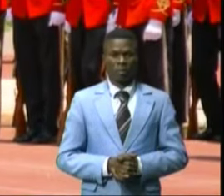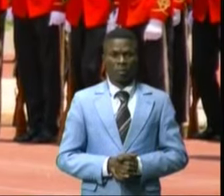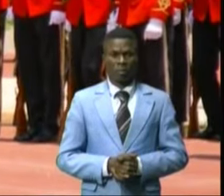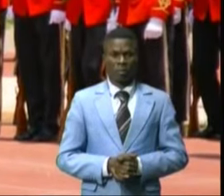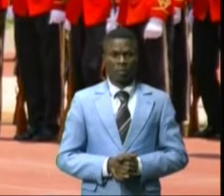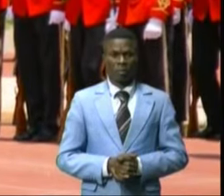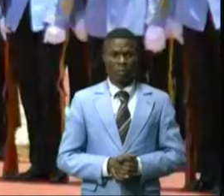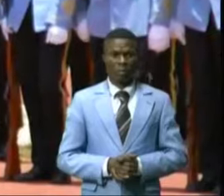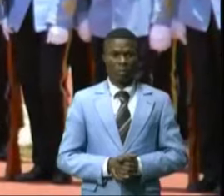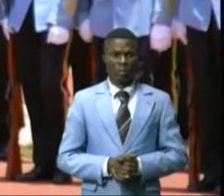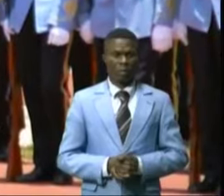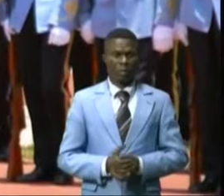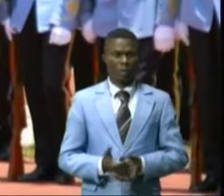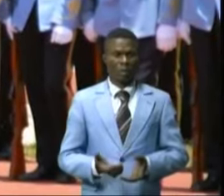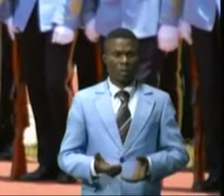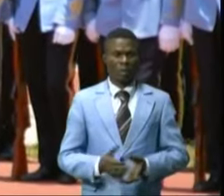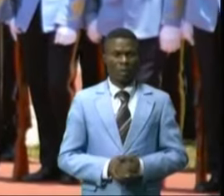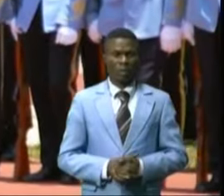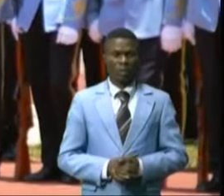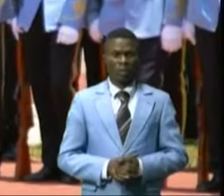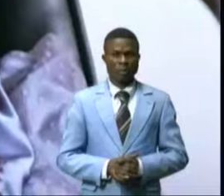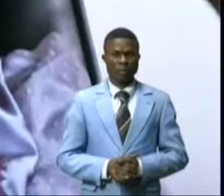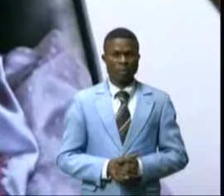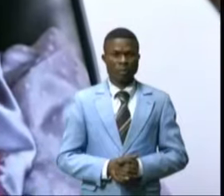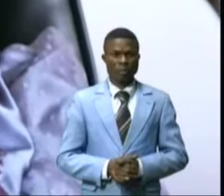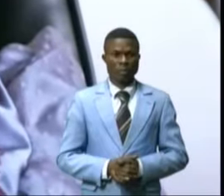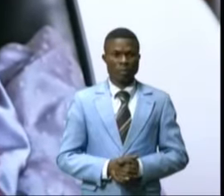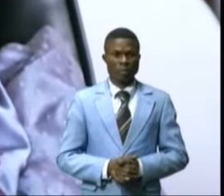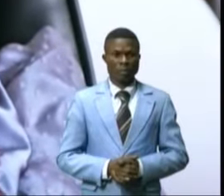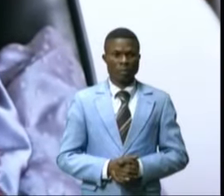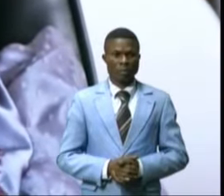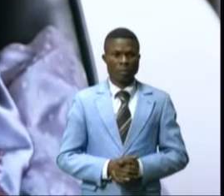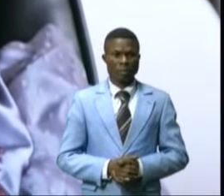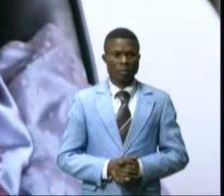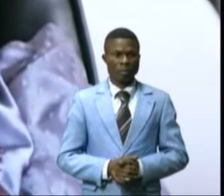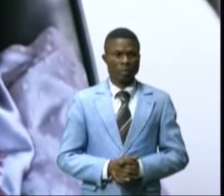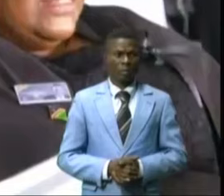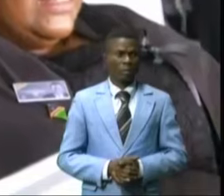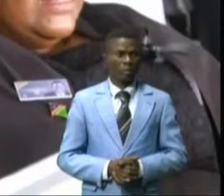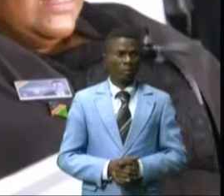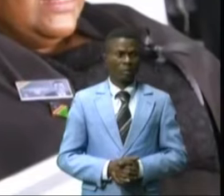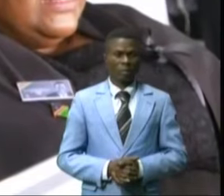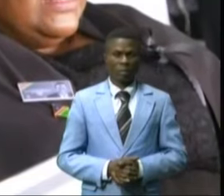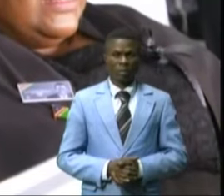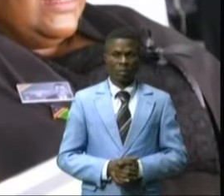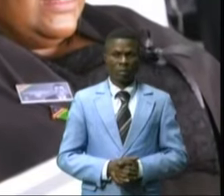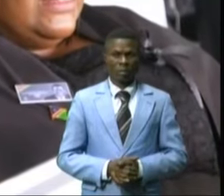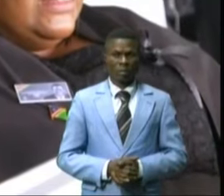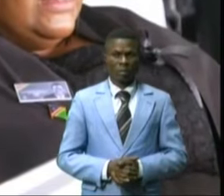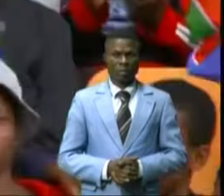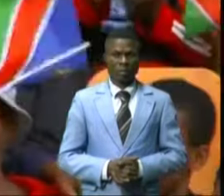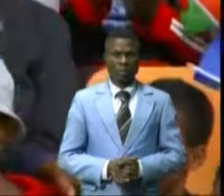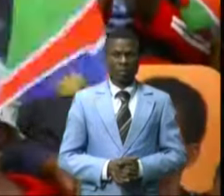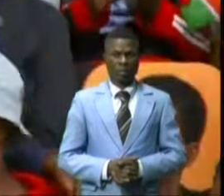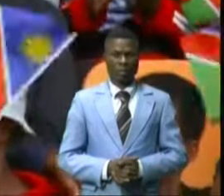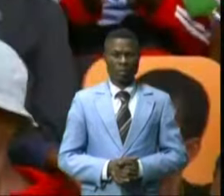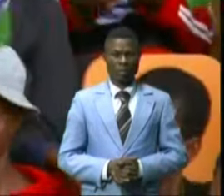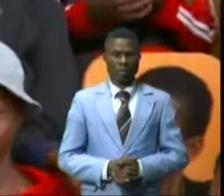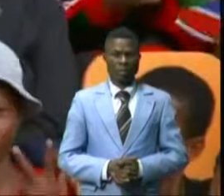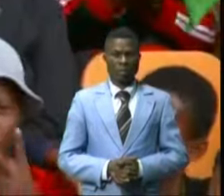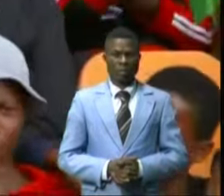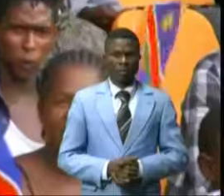attristées ainsi que l'expression de ma profonde sympathie. À la famille